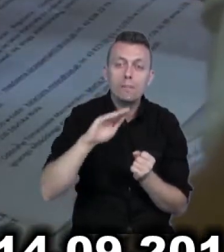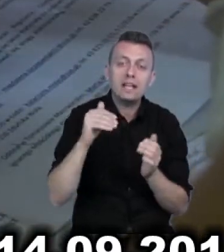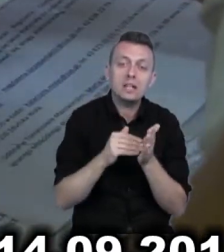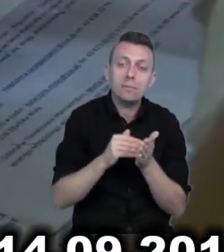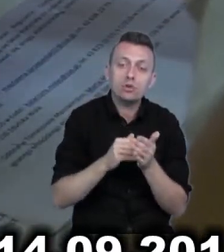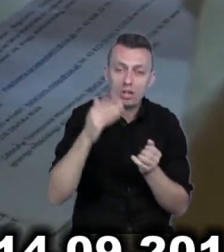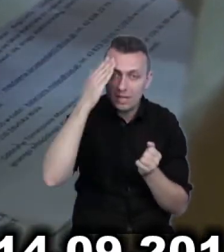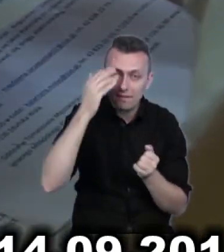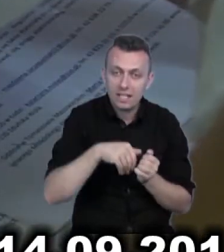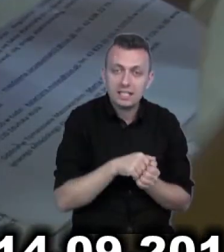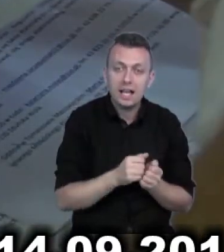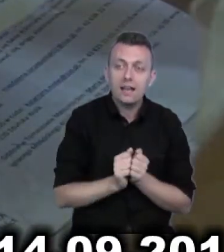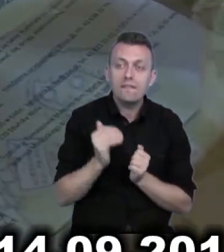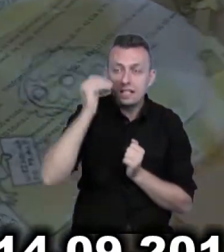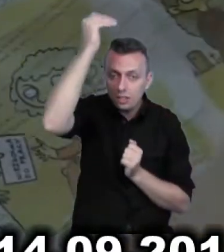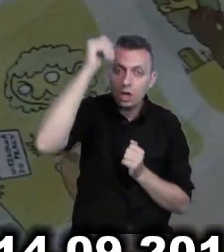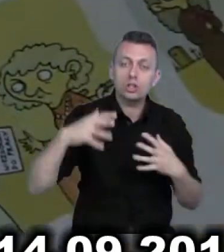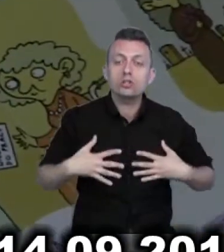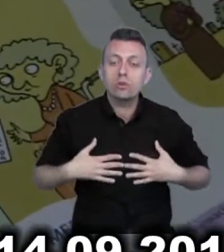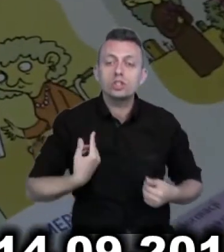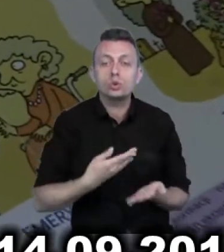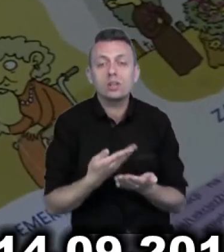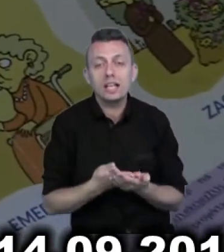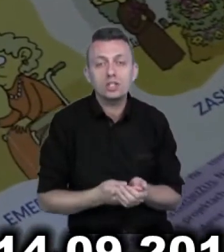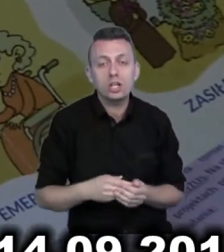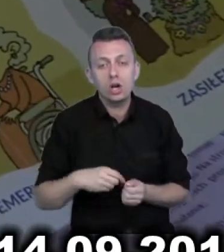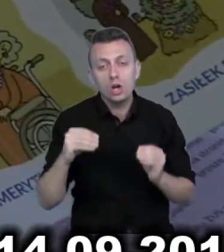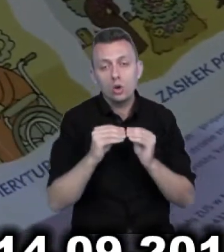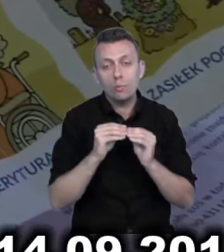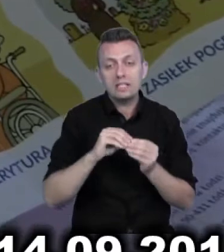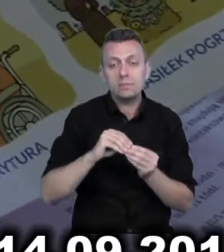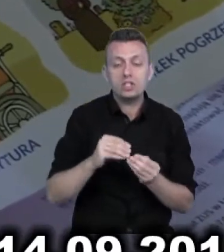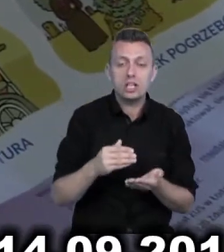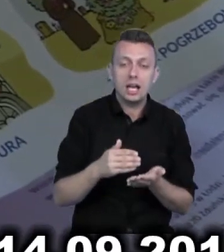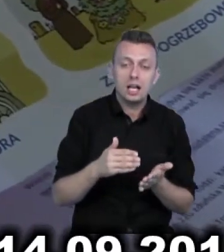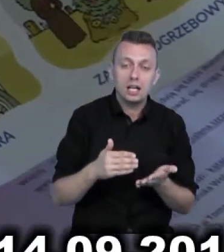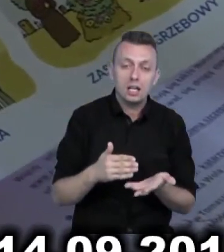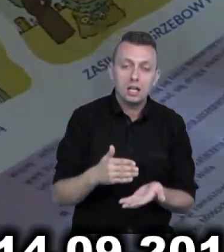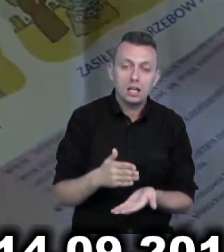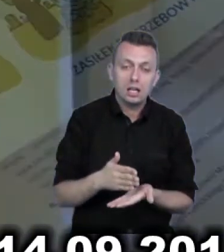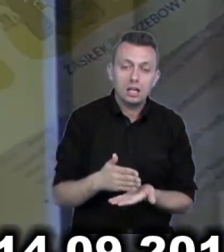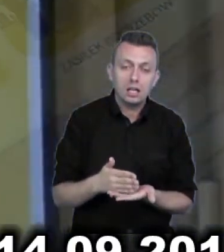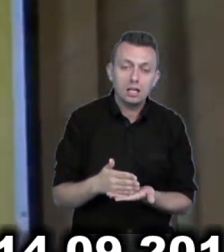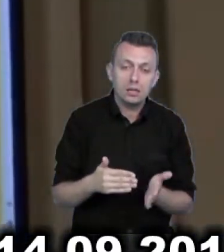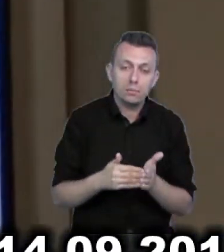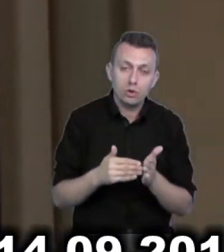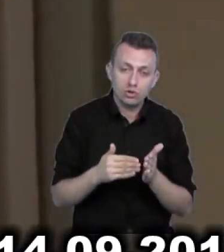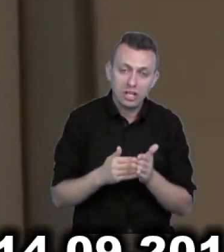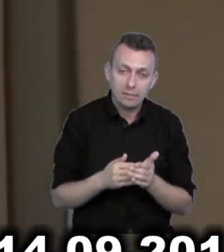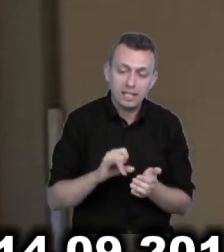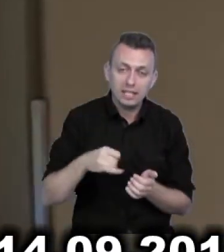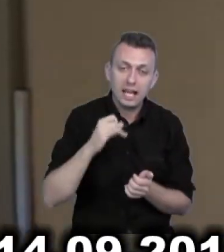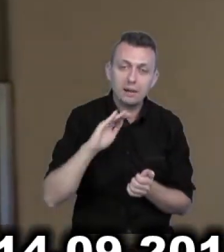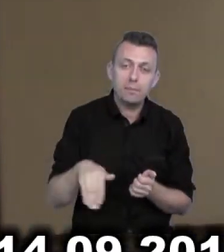Dlaczego ubezpieczenia społeczne są obowiązkowe? Jak będę ubezpieczony jako pracownik? Odpowiedzi na te i inne pytania poznają uczniowie